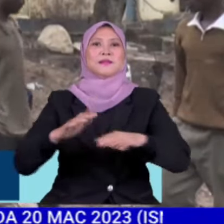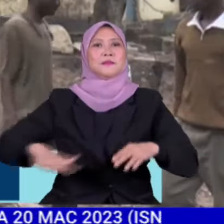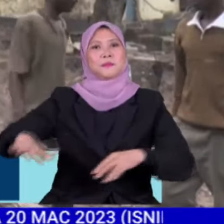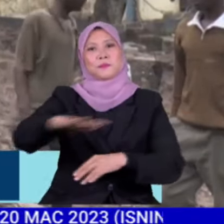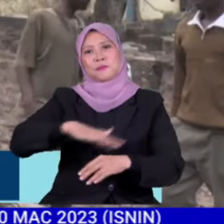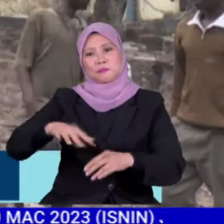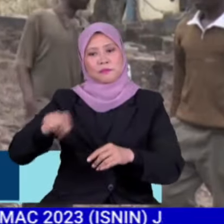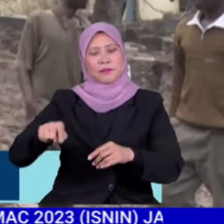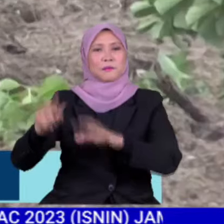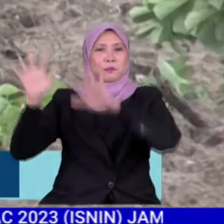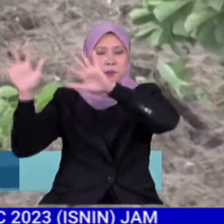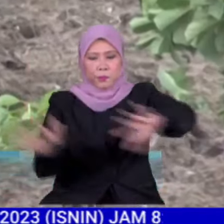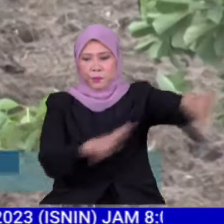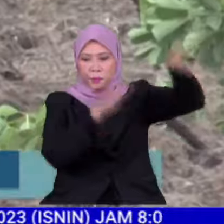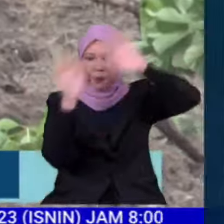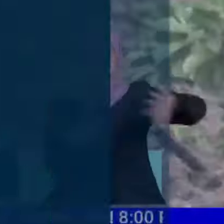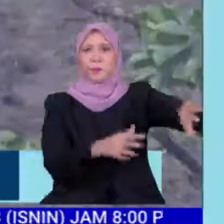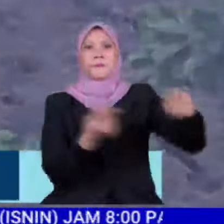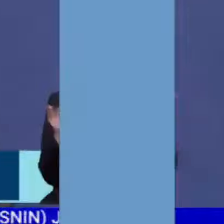wilayah yang dilanda bencana.